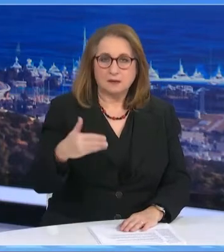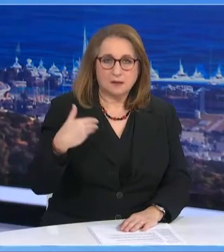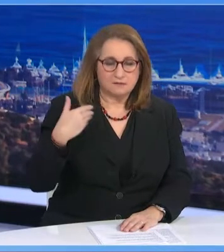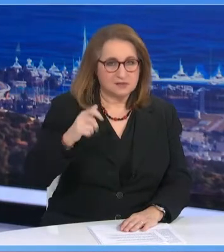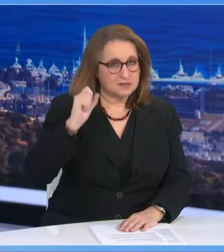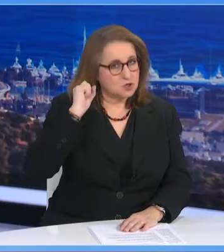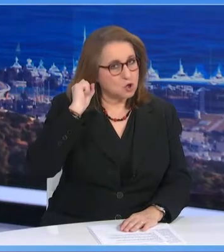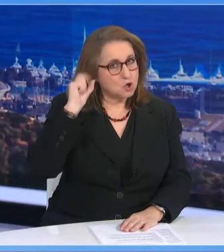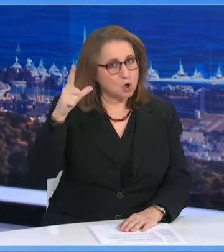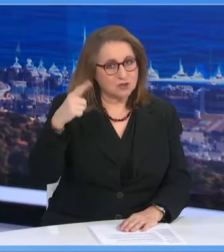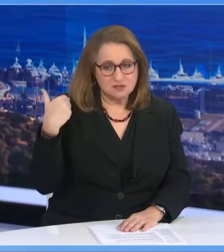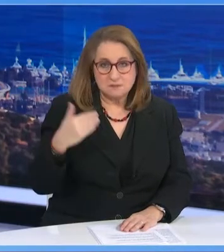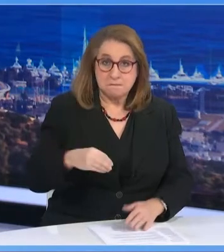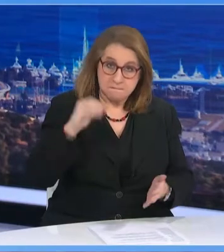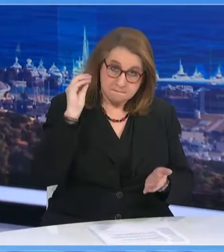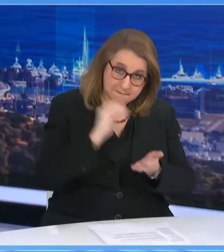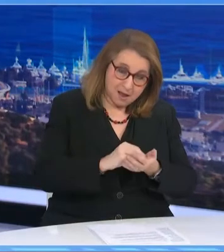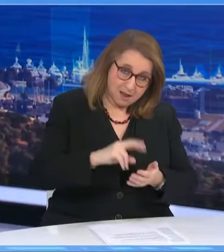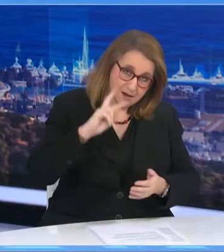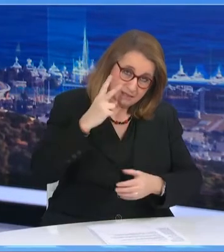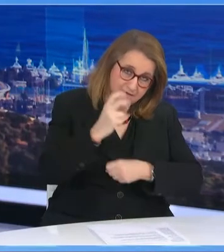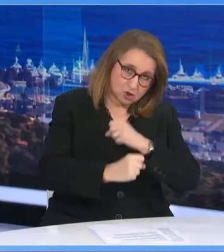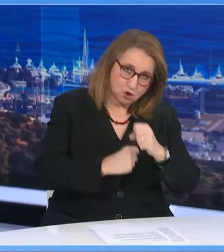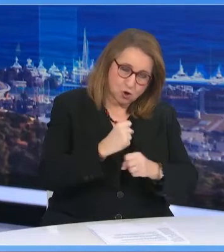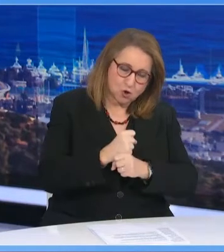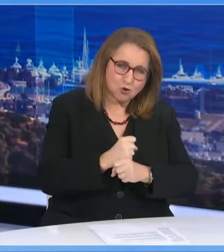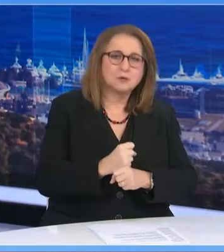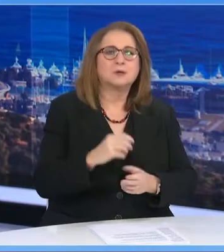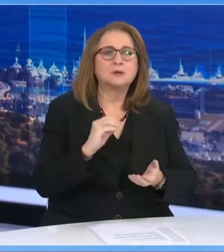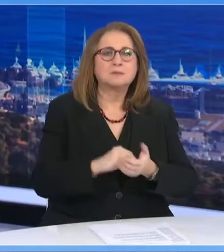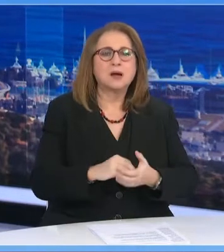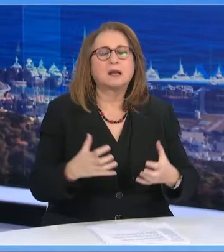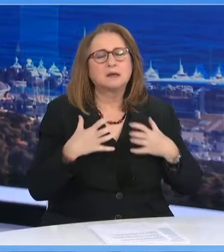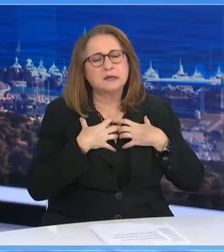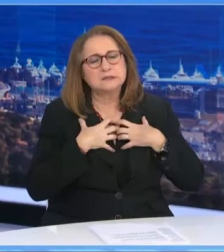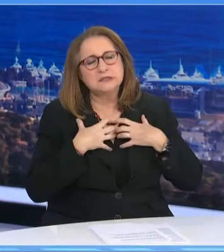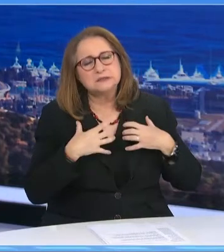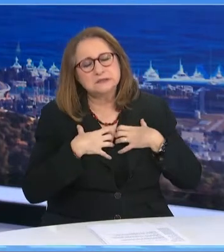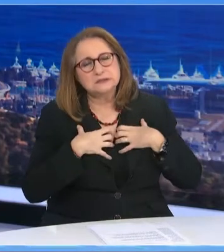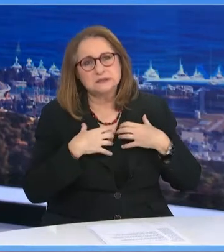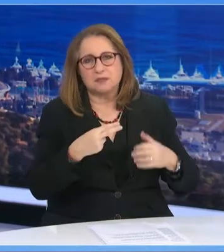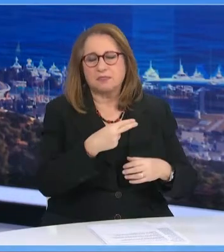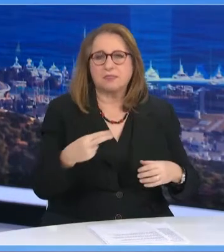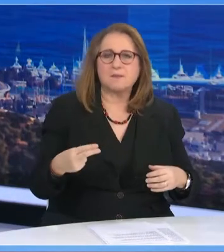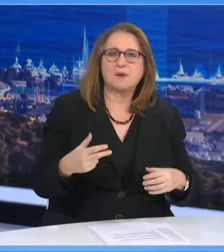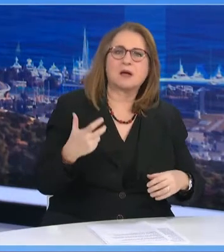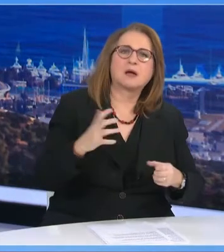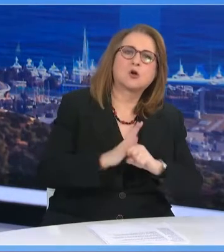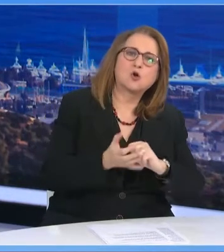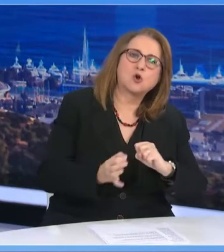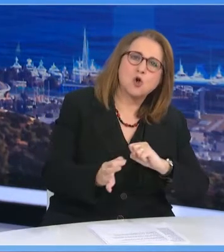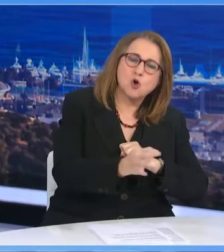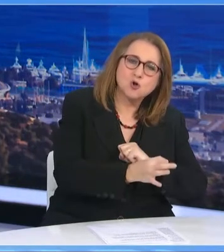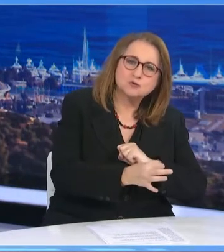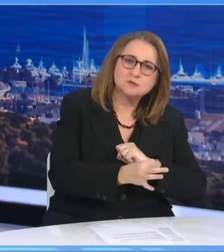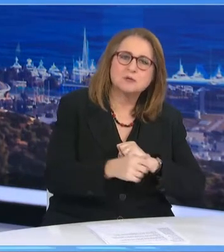με τη σκιά της νέας μετάλλαξης όμικρον και τα στοιχεία που υπάρχουν μέχρι σήμερα και